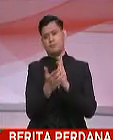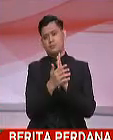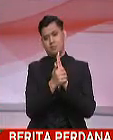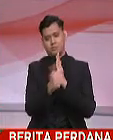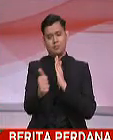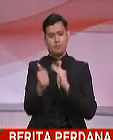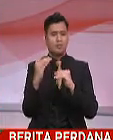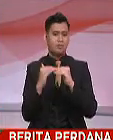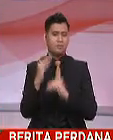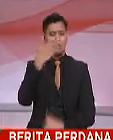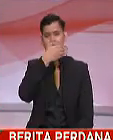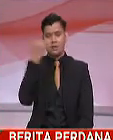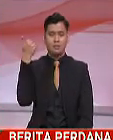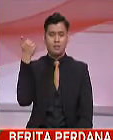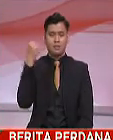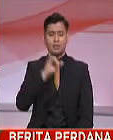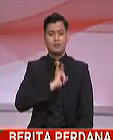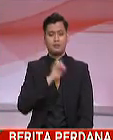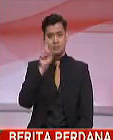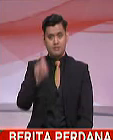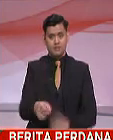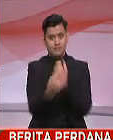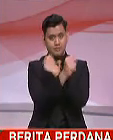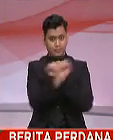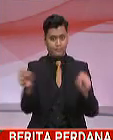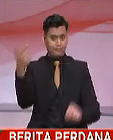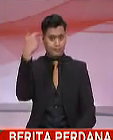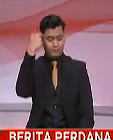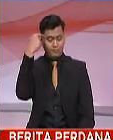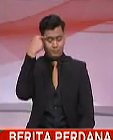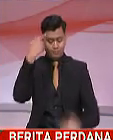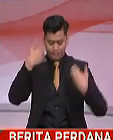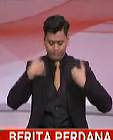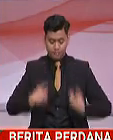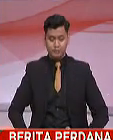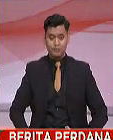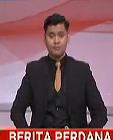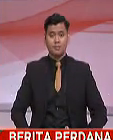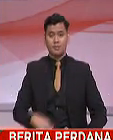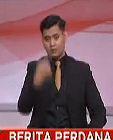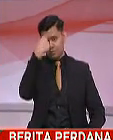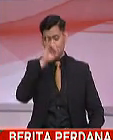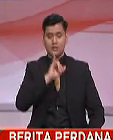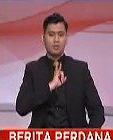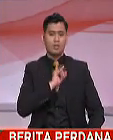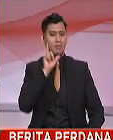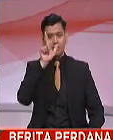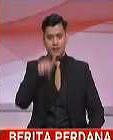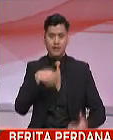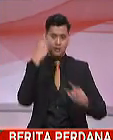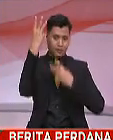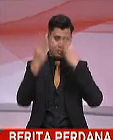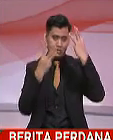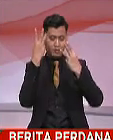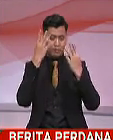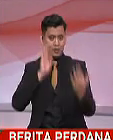Saya dah set mental saya dan jiwa saya kena besar pergi sana. So bagi saya, saya tak perlu takut nak pergi